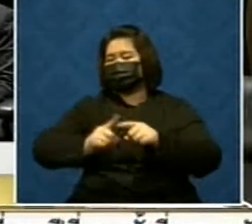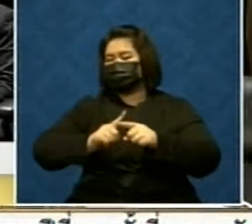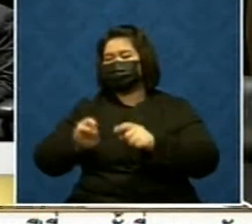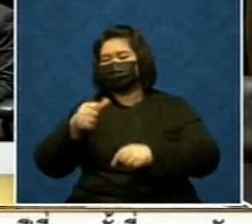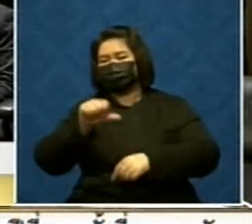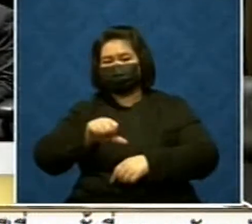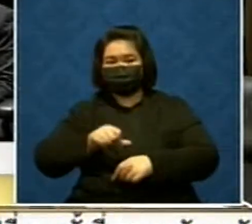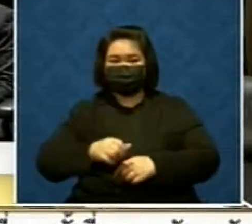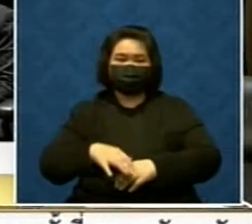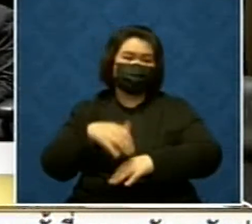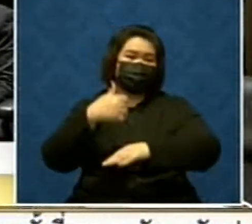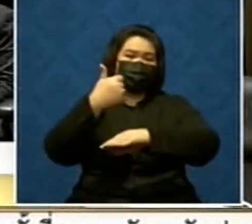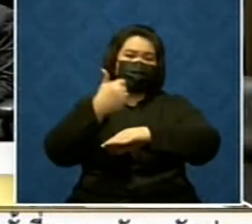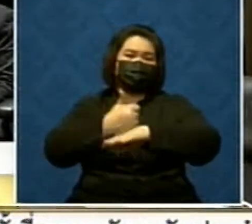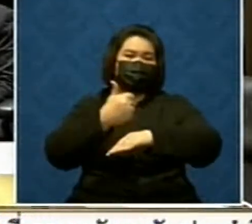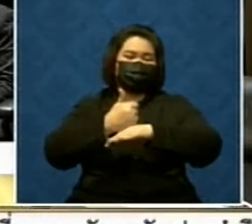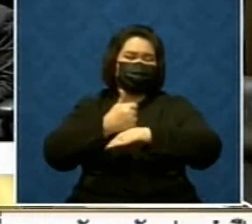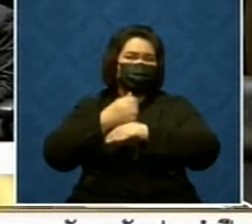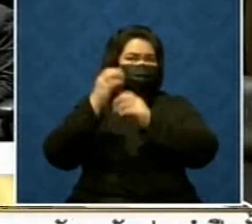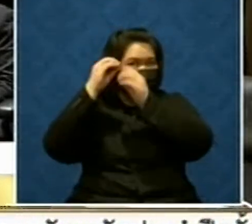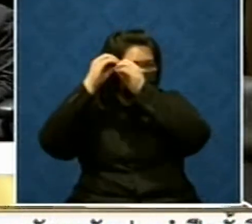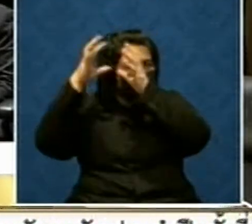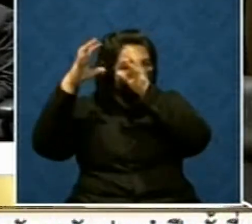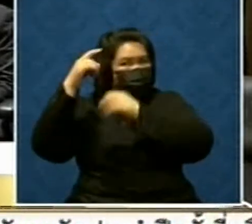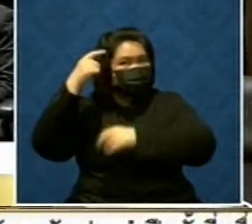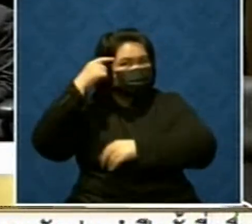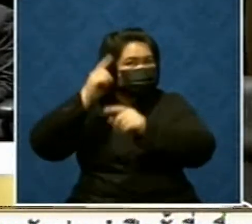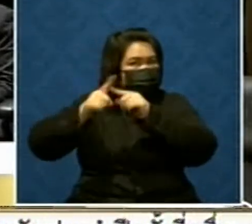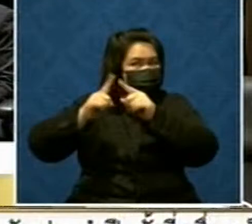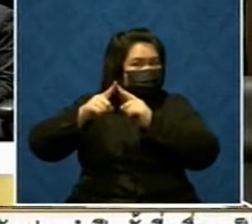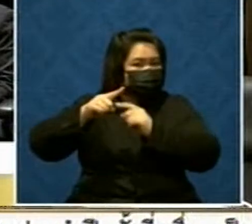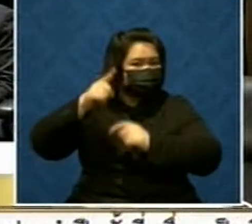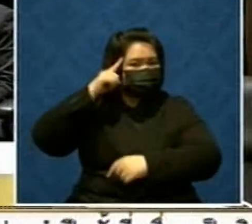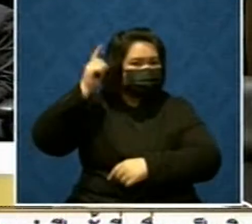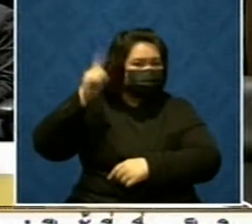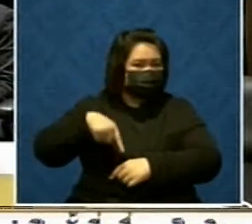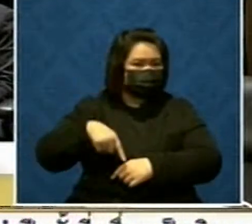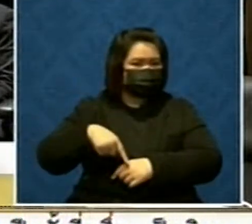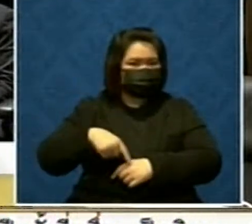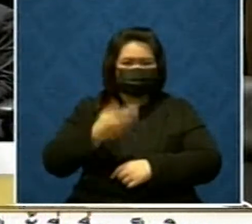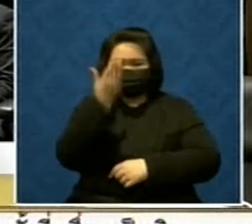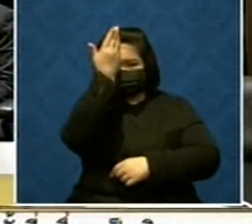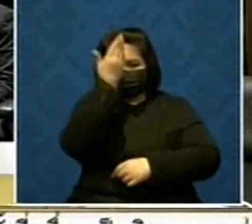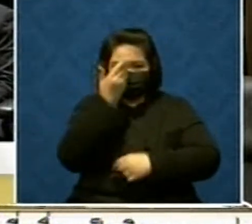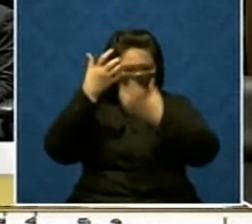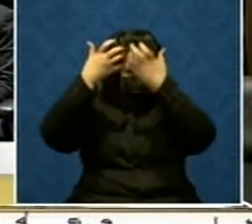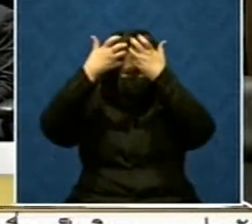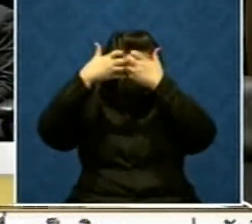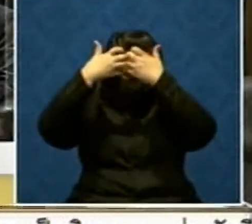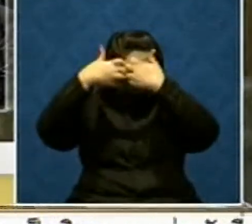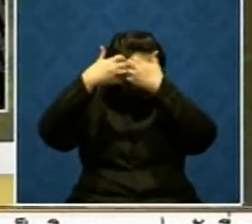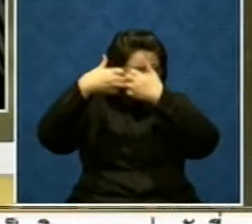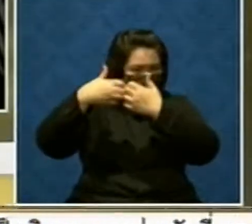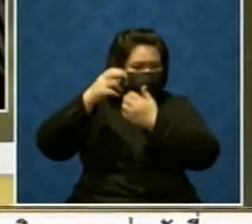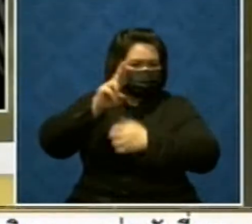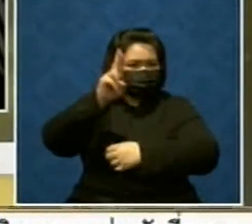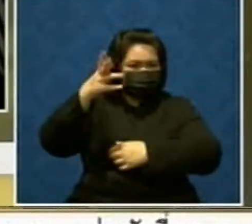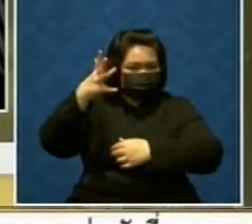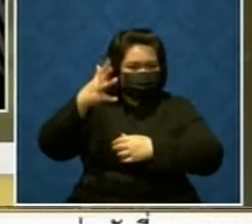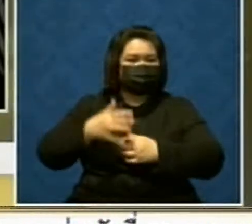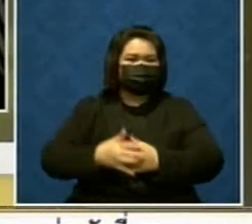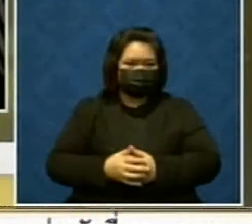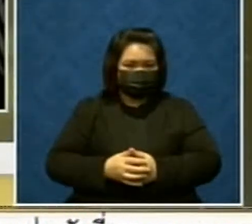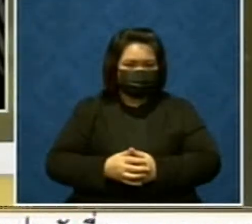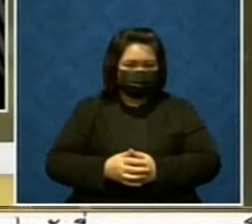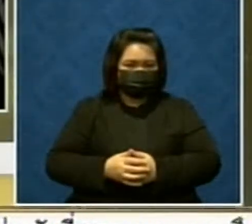ถเป็นผู้นำที่พิการทางความคิดเรียกว่าคิดไม่ถึงสองซีกหรอครับลุแก่อำนาจแล้วสร้างความ